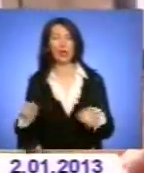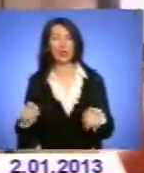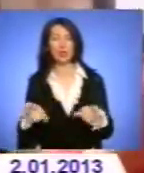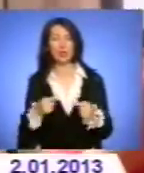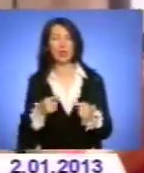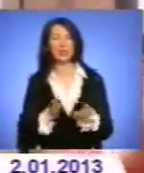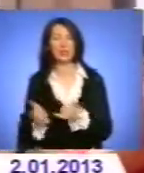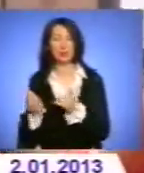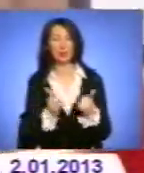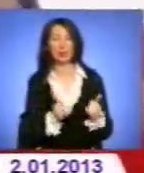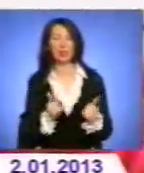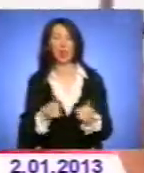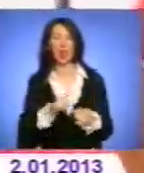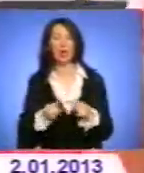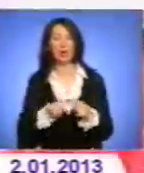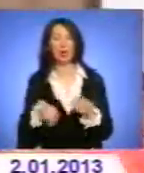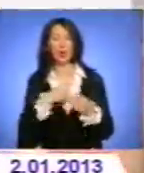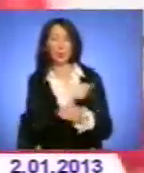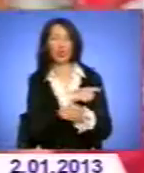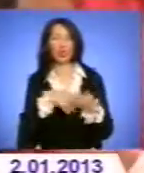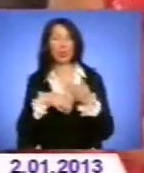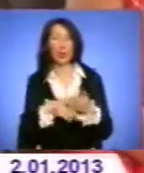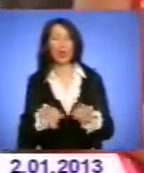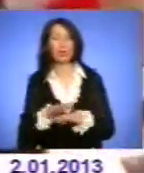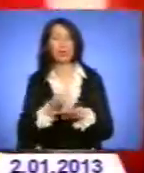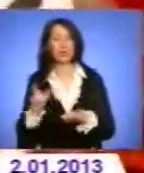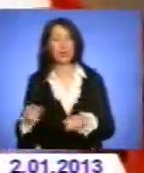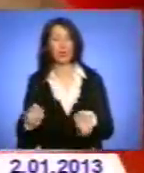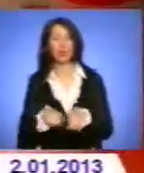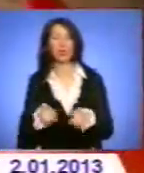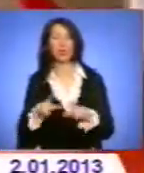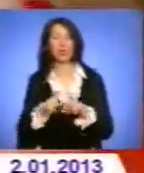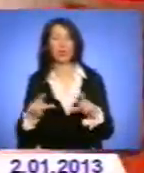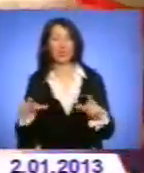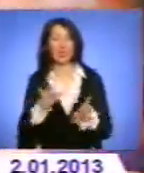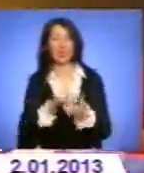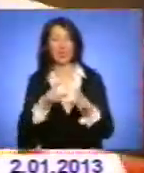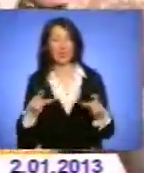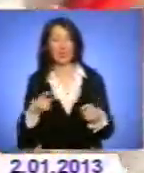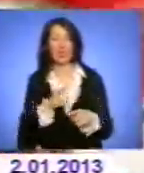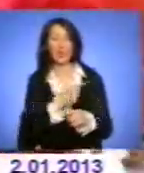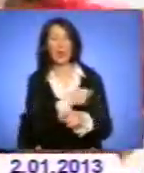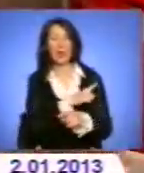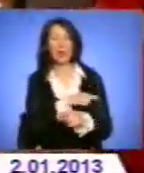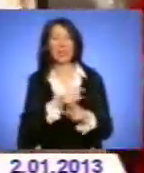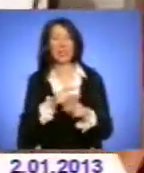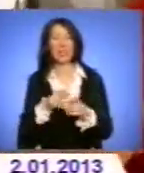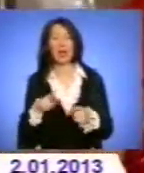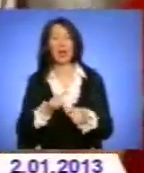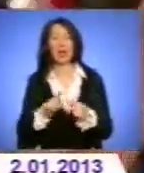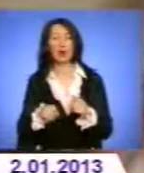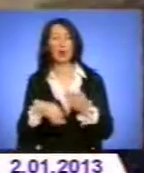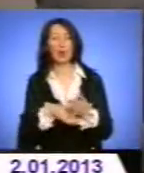екстреної медичної допомоги населенню, так звані центри екстреної медичної допомоги та медицини катастроф. Це має